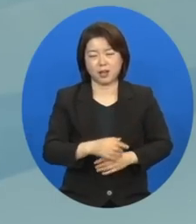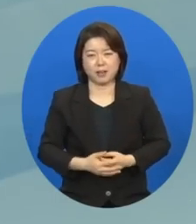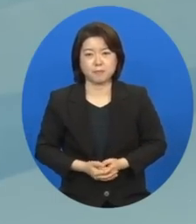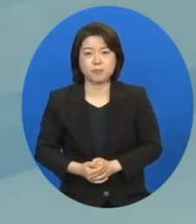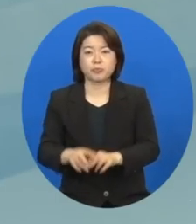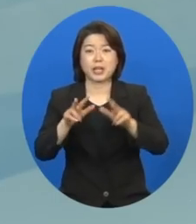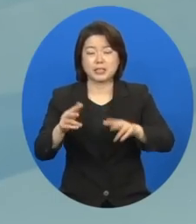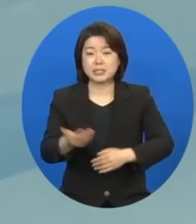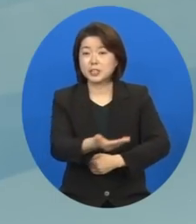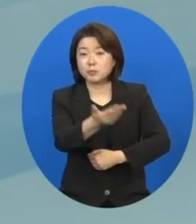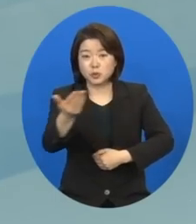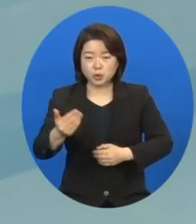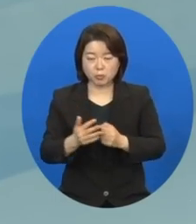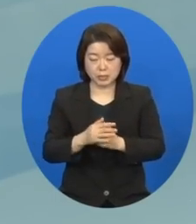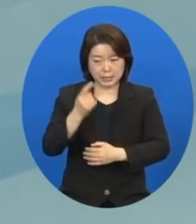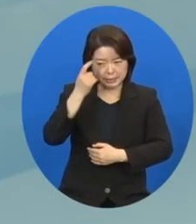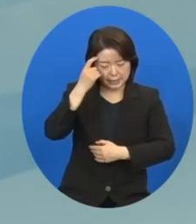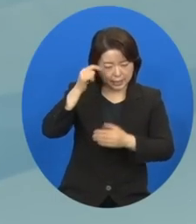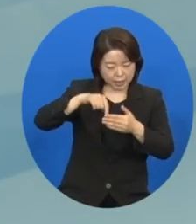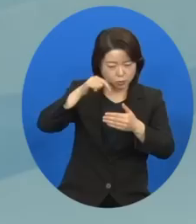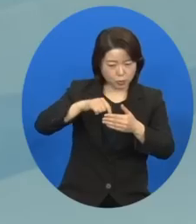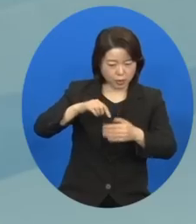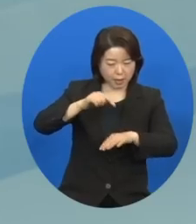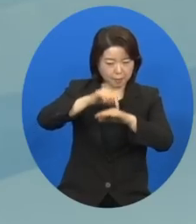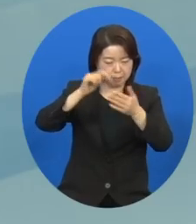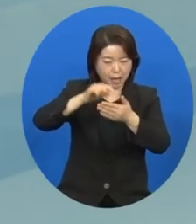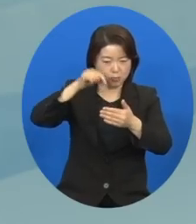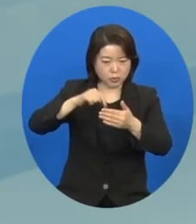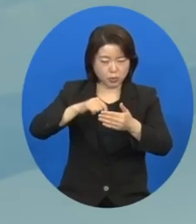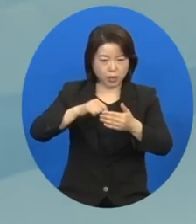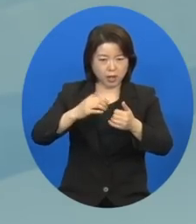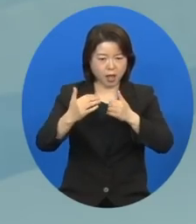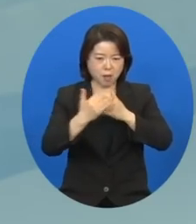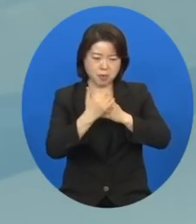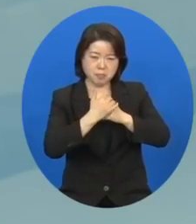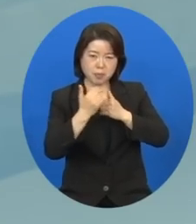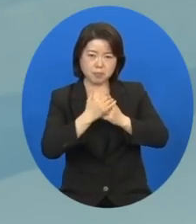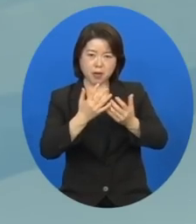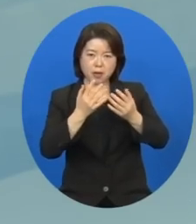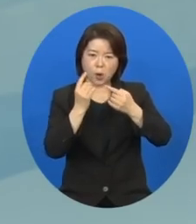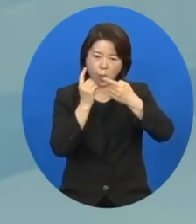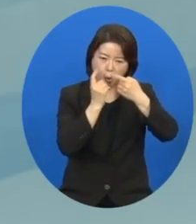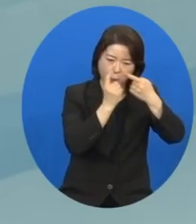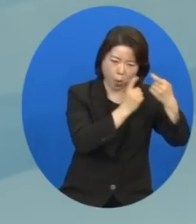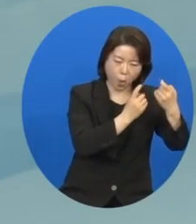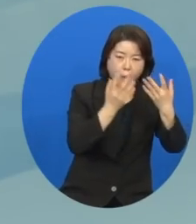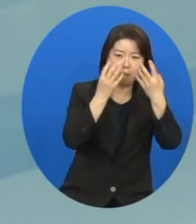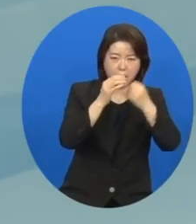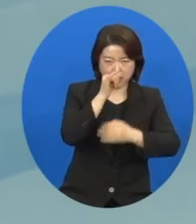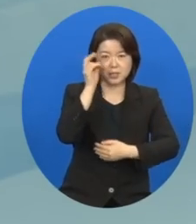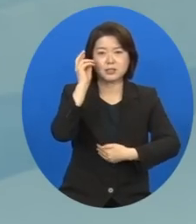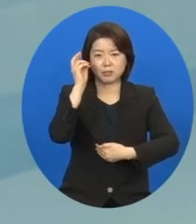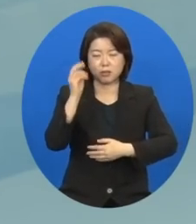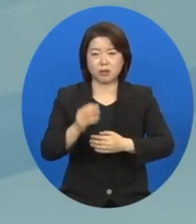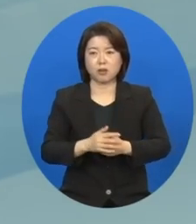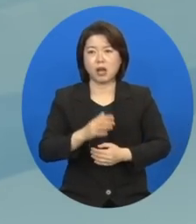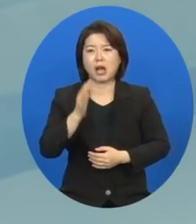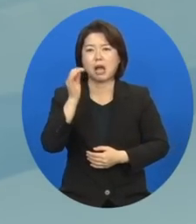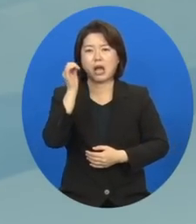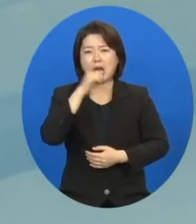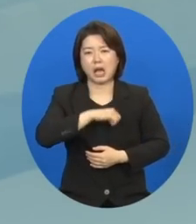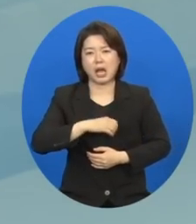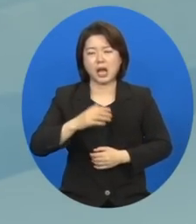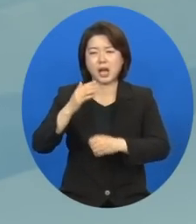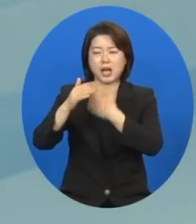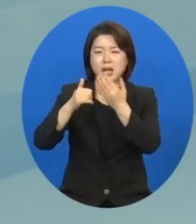지금 여러분들도 여러분의 생각 속에 마음 속에 이런 공격을 받는 분들이 분명히 계실 거예요. 아, 더 이상